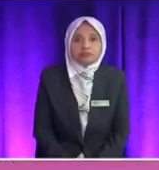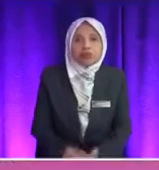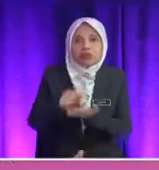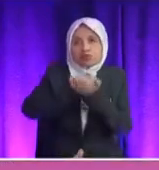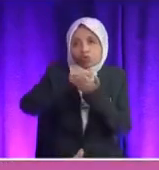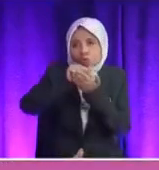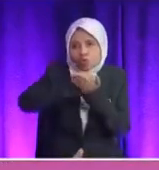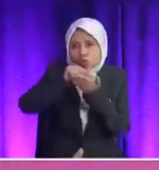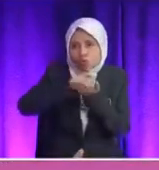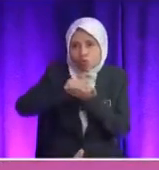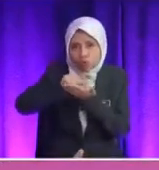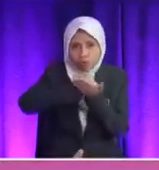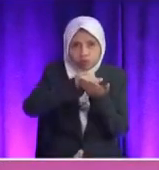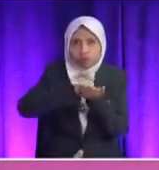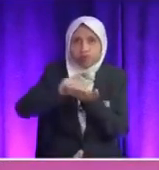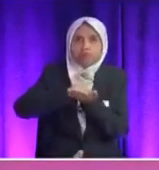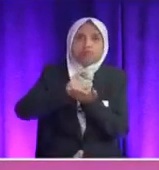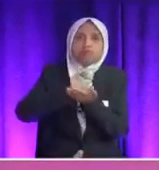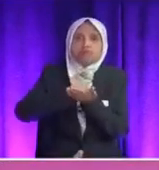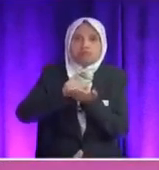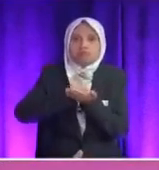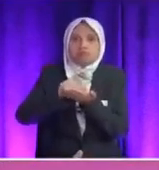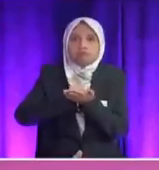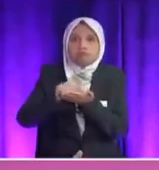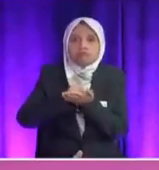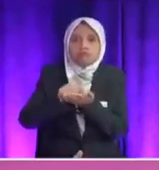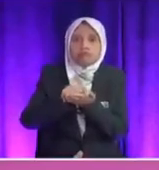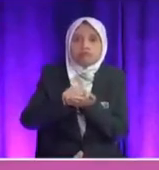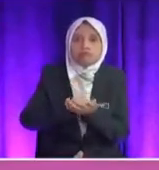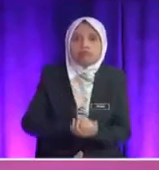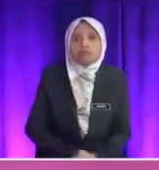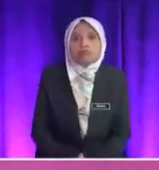busuk busuk busuk busuk busuk busuk busuk busuk busuk